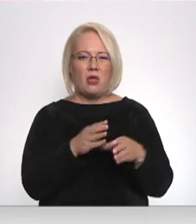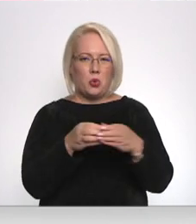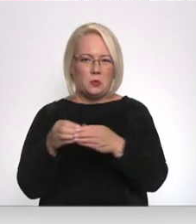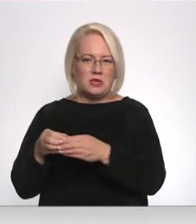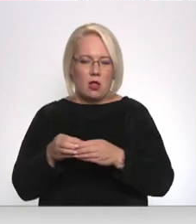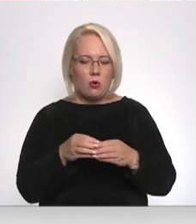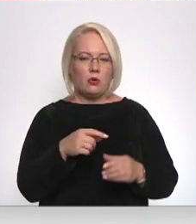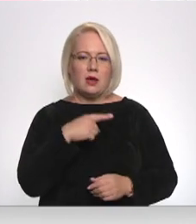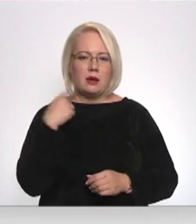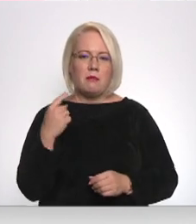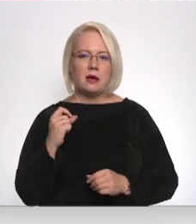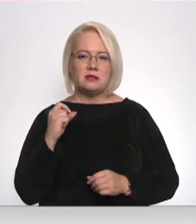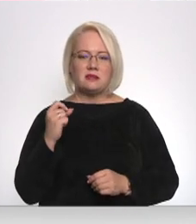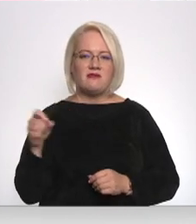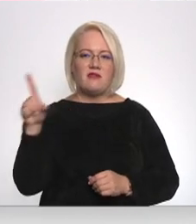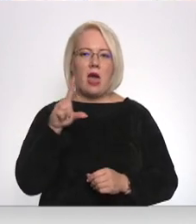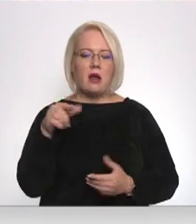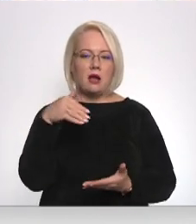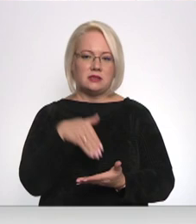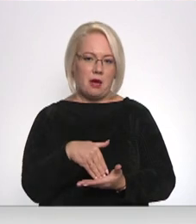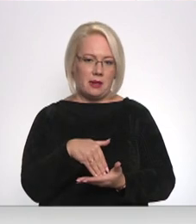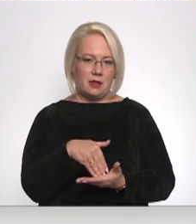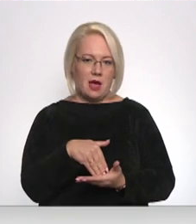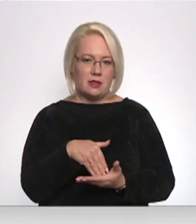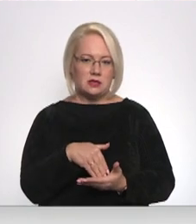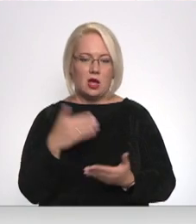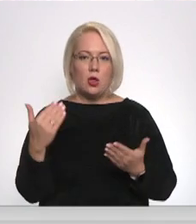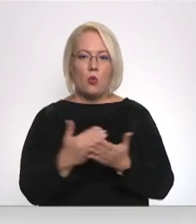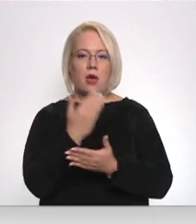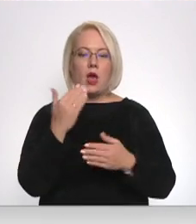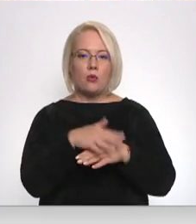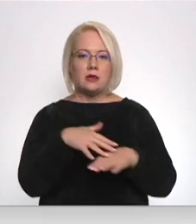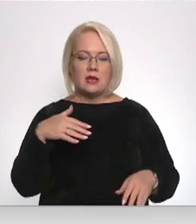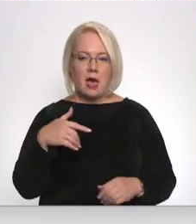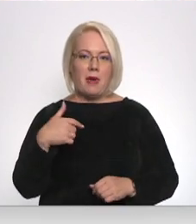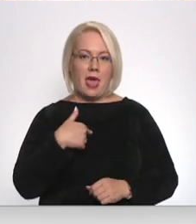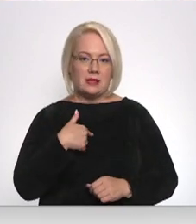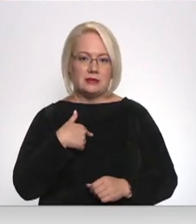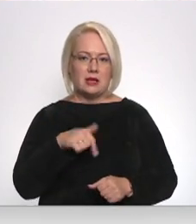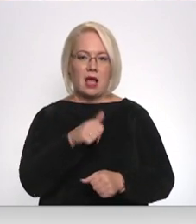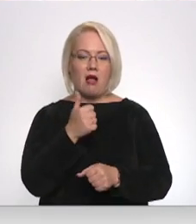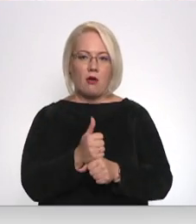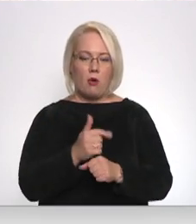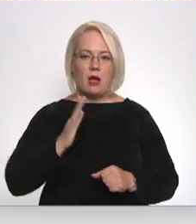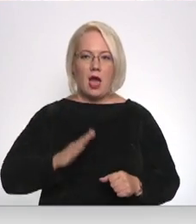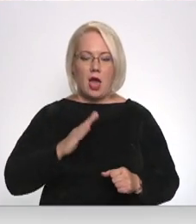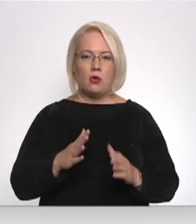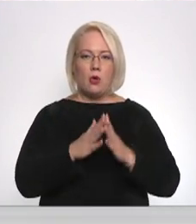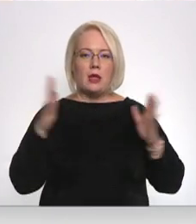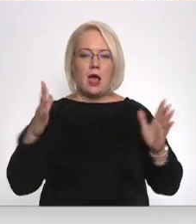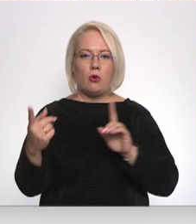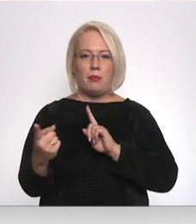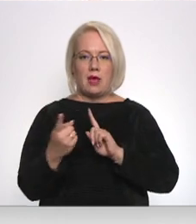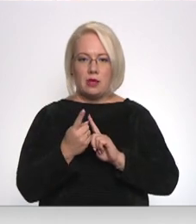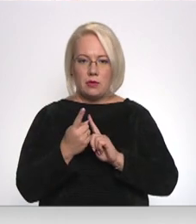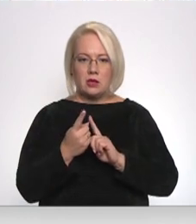šoreiz prasītos maz drusciņu vairāk stabilitātes. No jaunās Saeimas es galvenokārt gaidu lielāku pretīm nākošumu